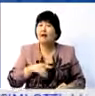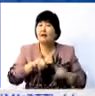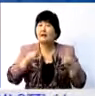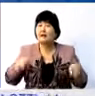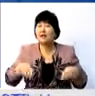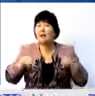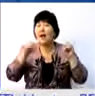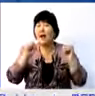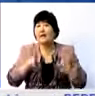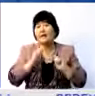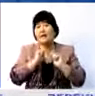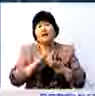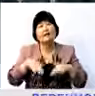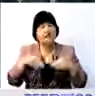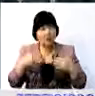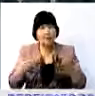арнайы наградалар табыстады.